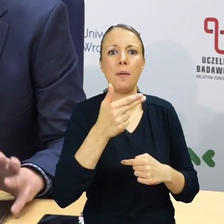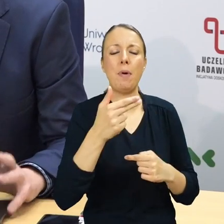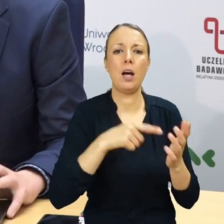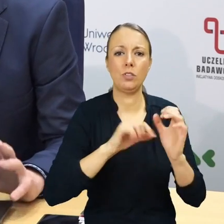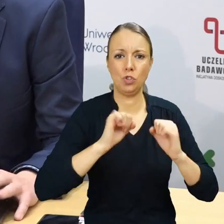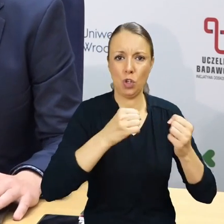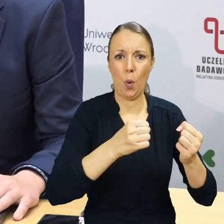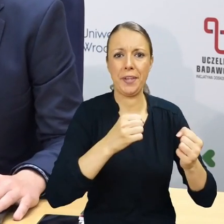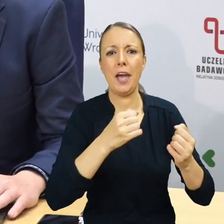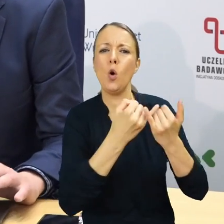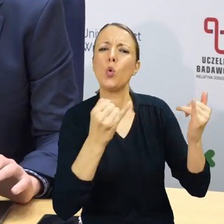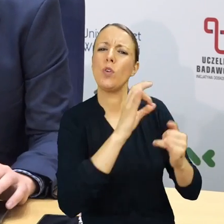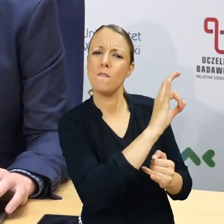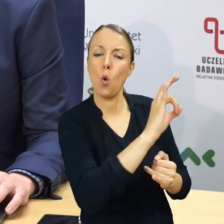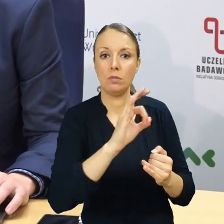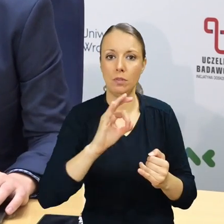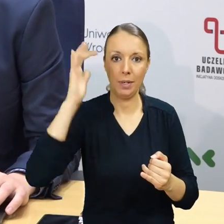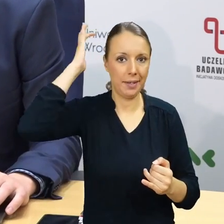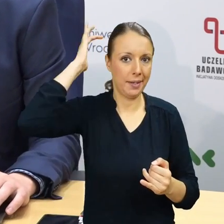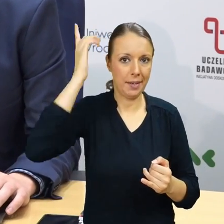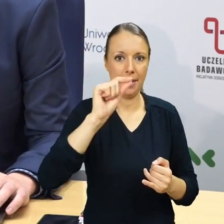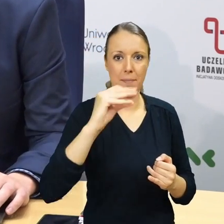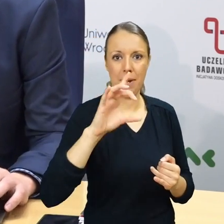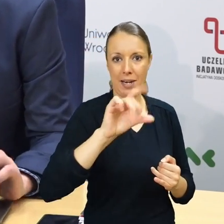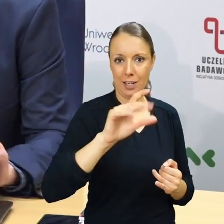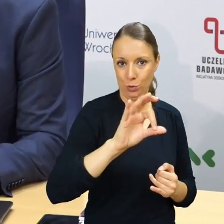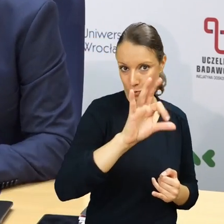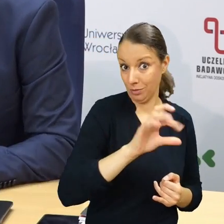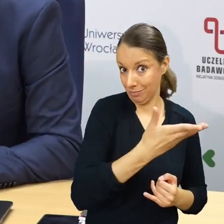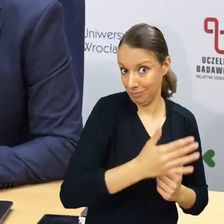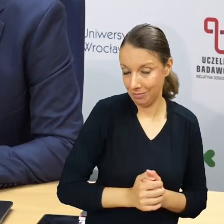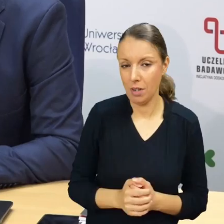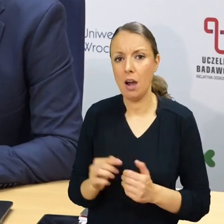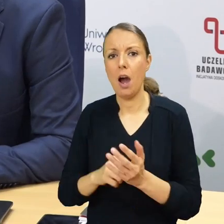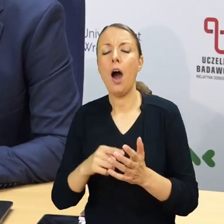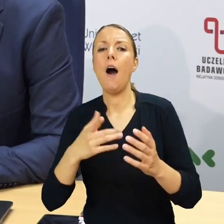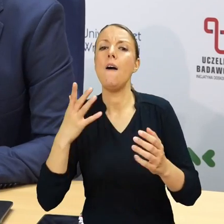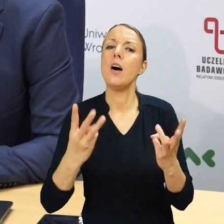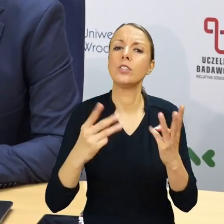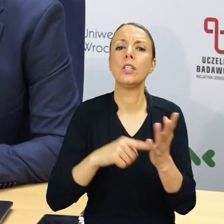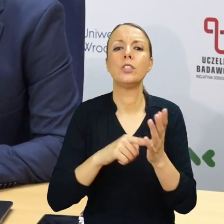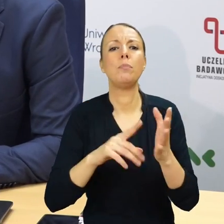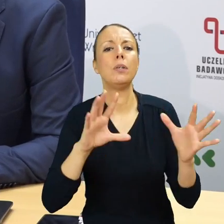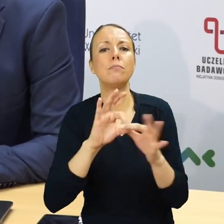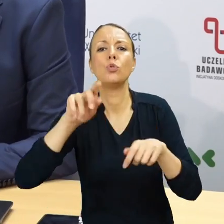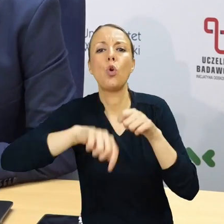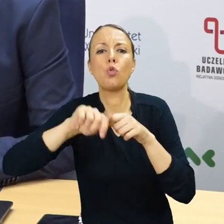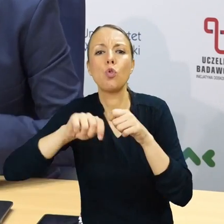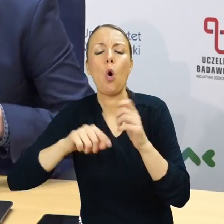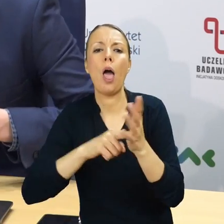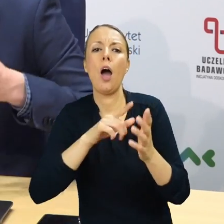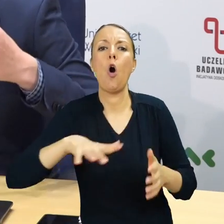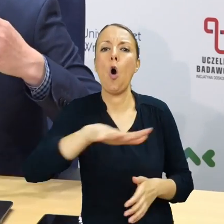Tym ważniejsze jest, aby działalność służb specjalnych podlegała społecznej kontroli w obszarach, które nie ograniczają możliwości ich skutecznego działania.